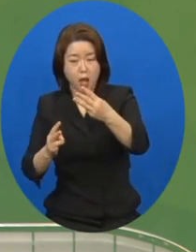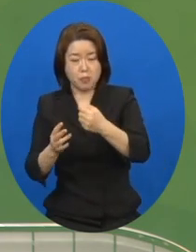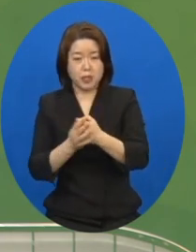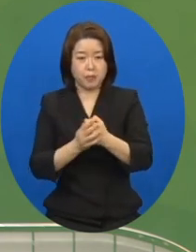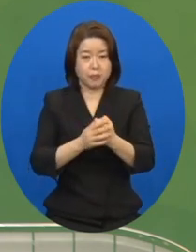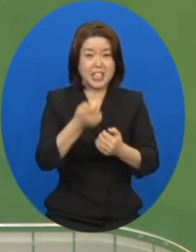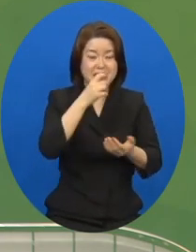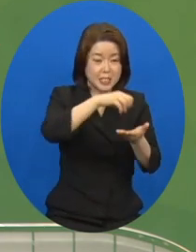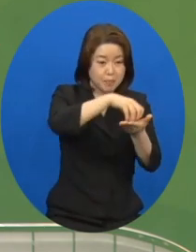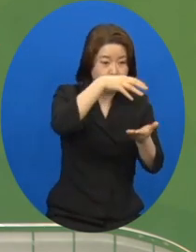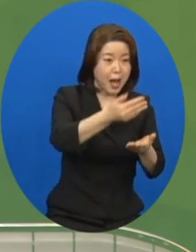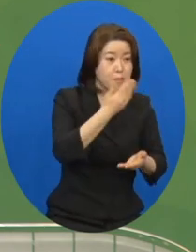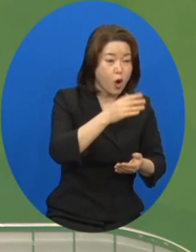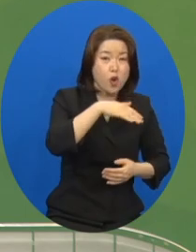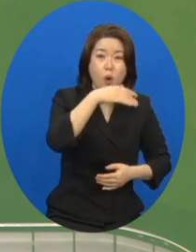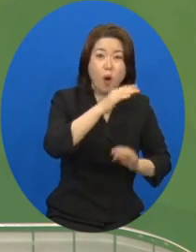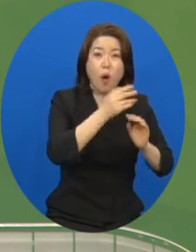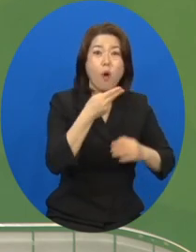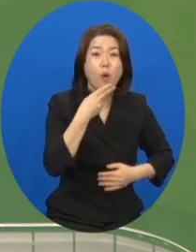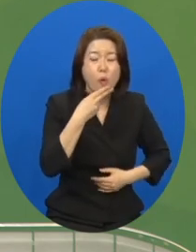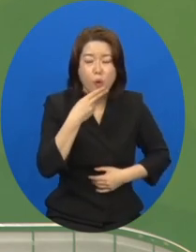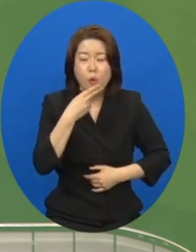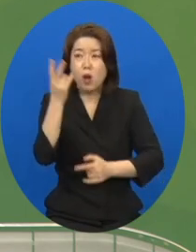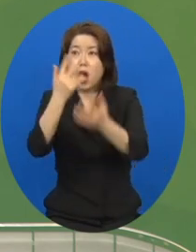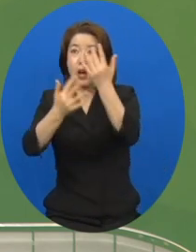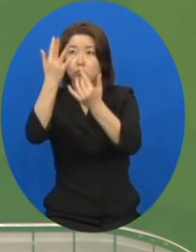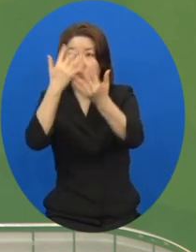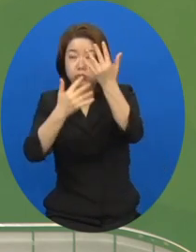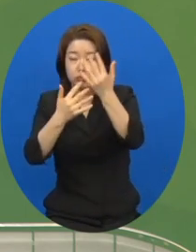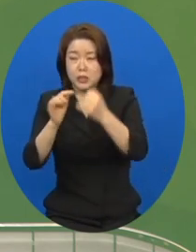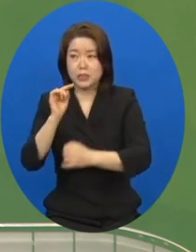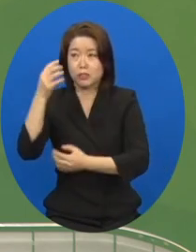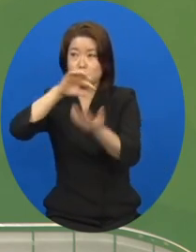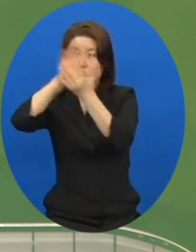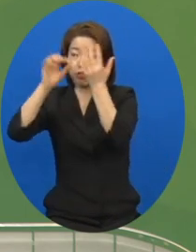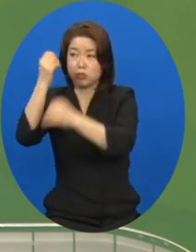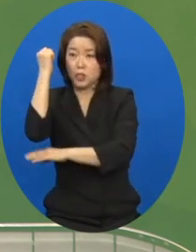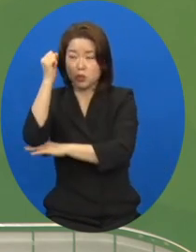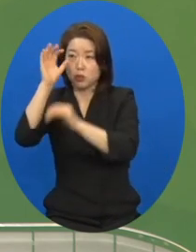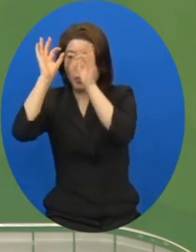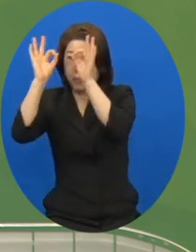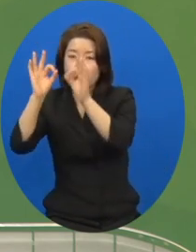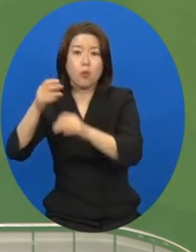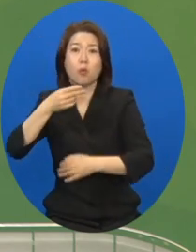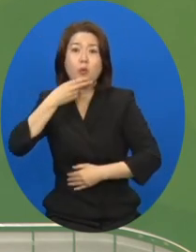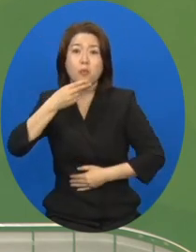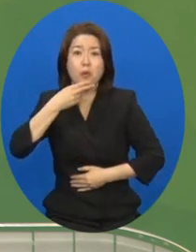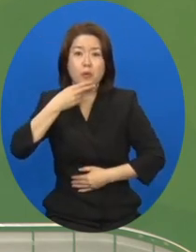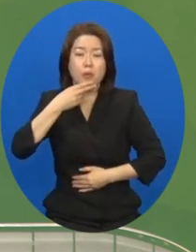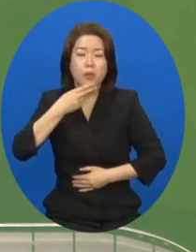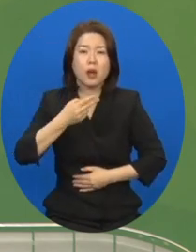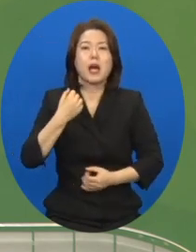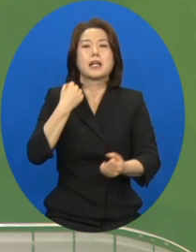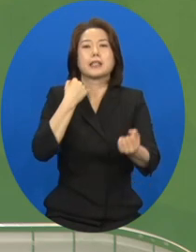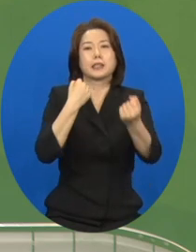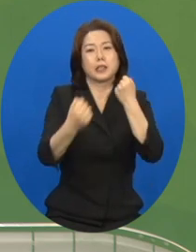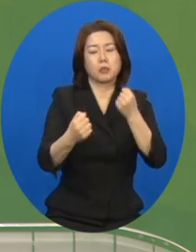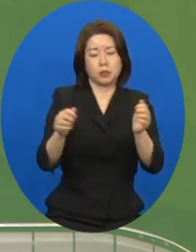것도 아니고 불기둥, 구름기둥을 본 것도 아닙니다. 그런데 믿은 거예요.